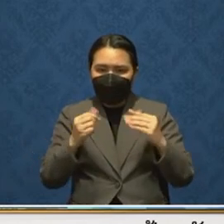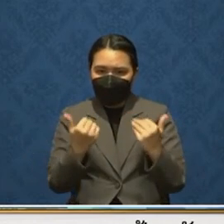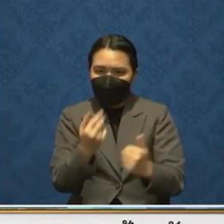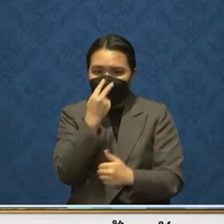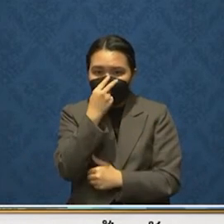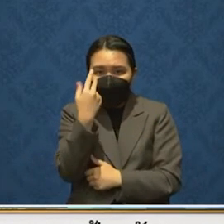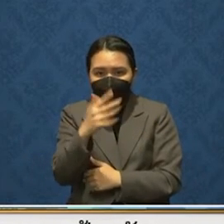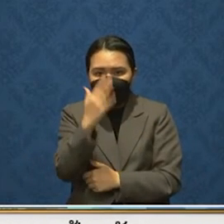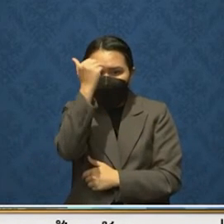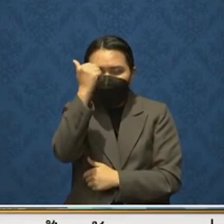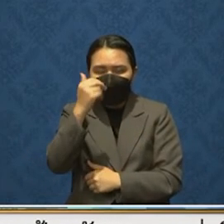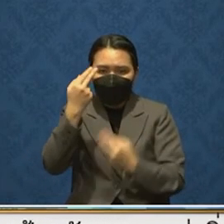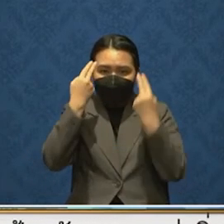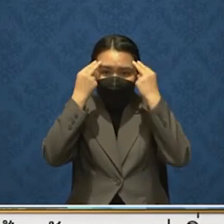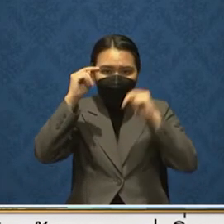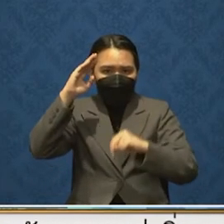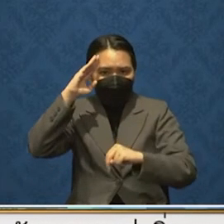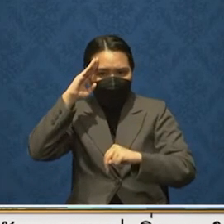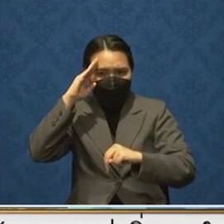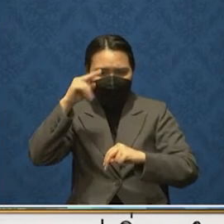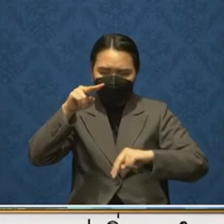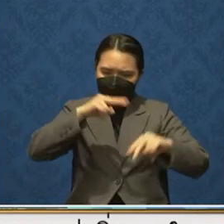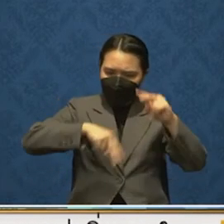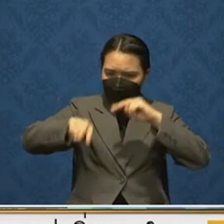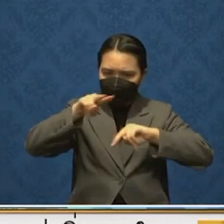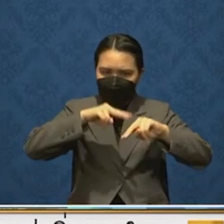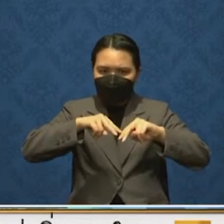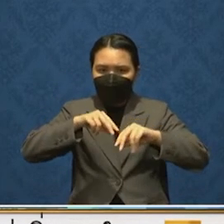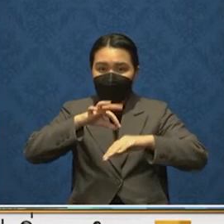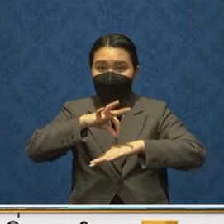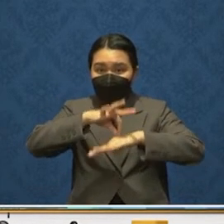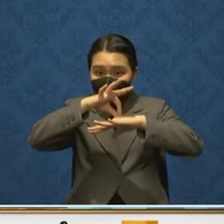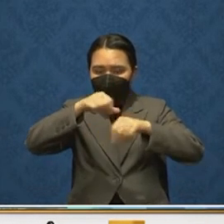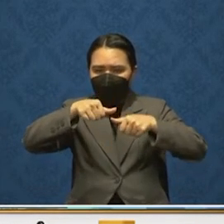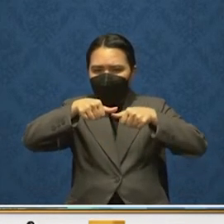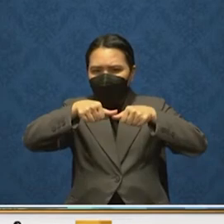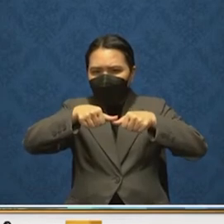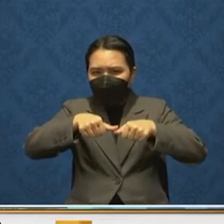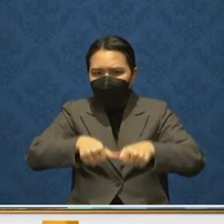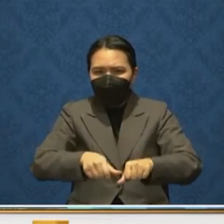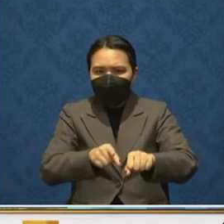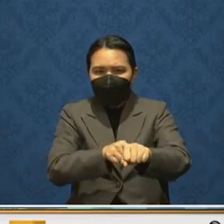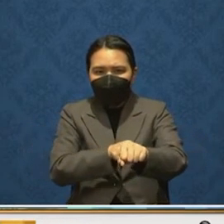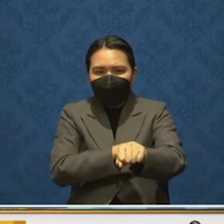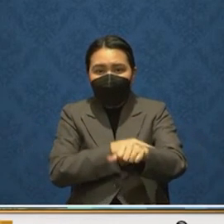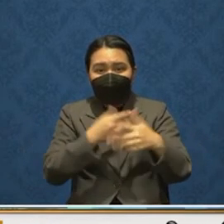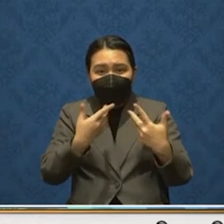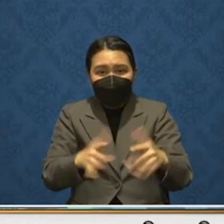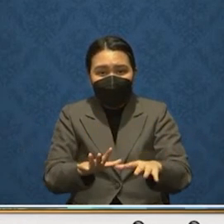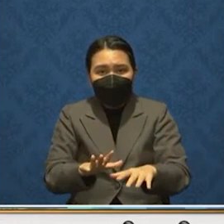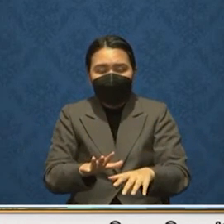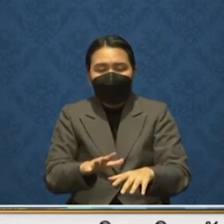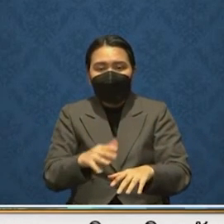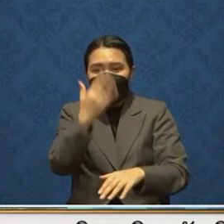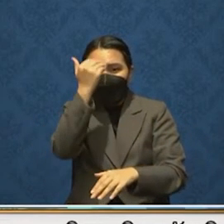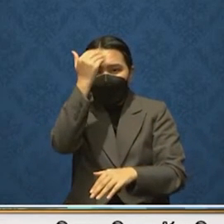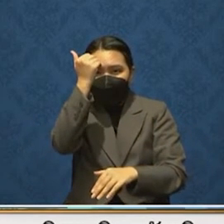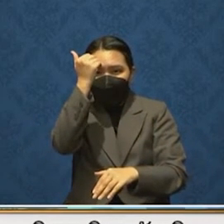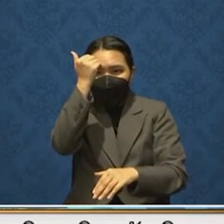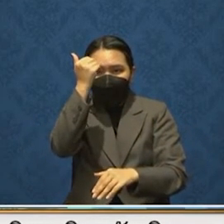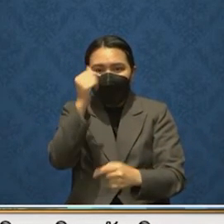วา ยิงคประยุติครับ ปกคองประเทศดำลงตามแล่ง นายนกตีนานเทาไรนะครับอัตรา